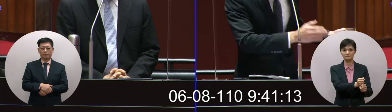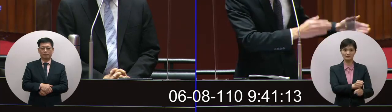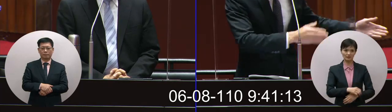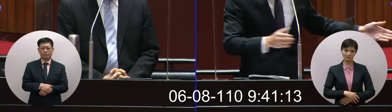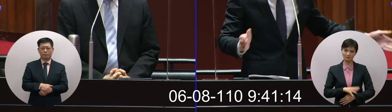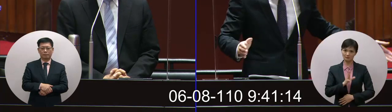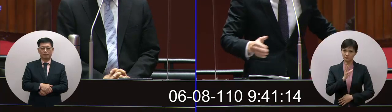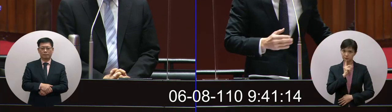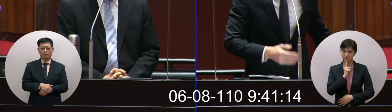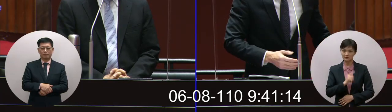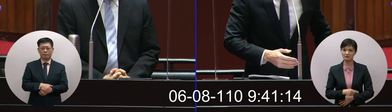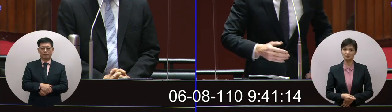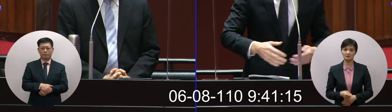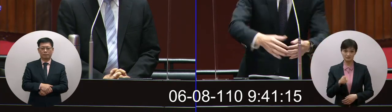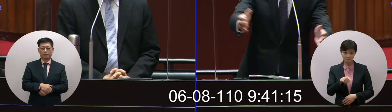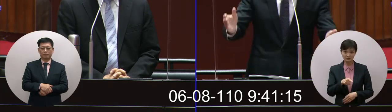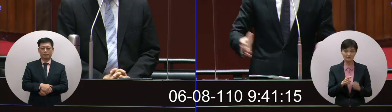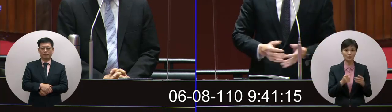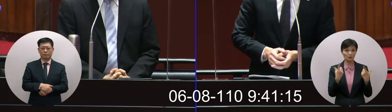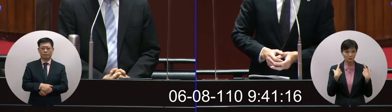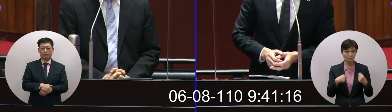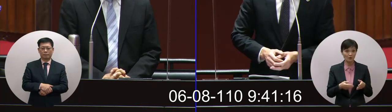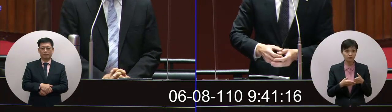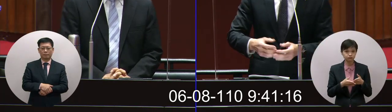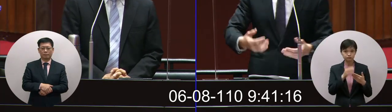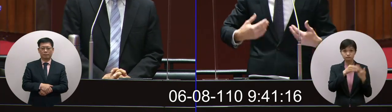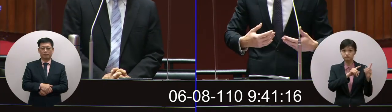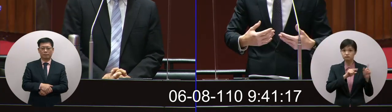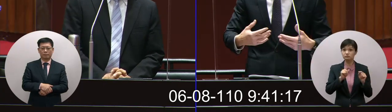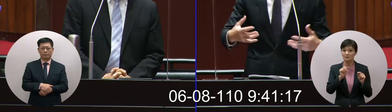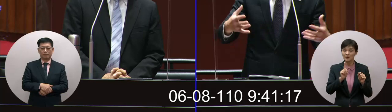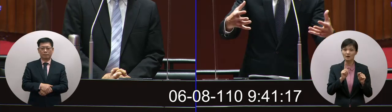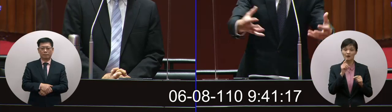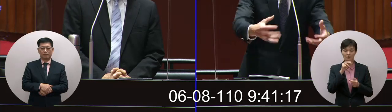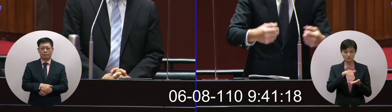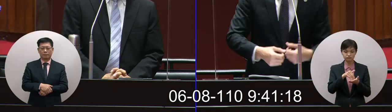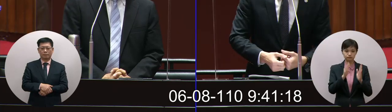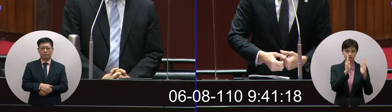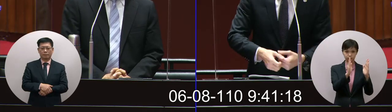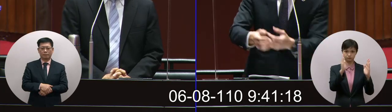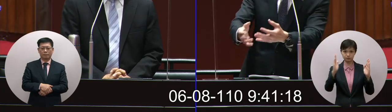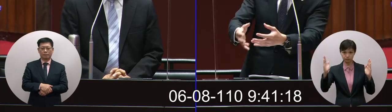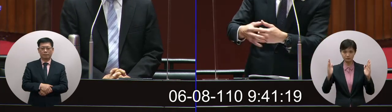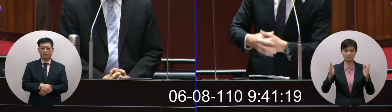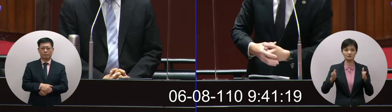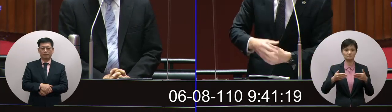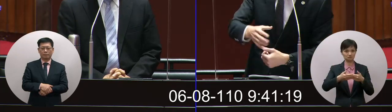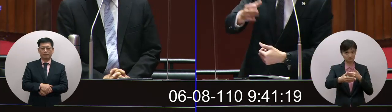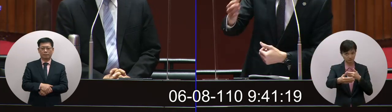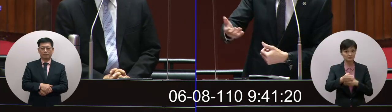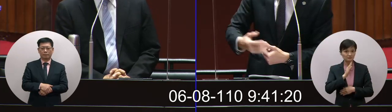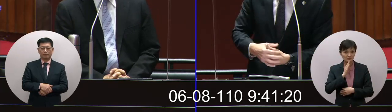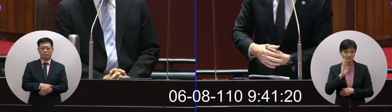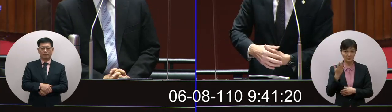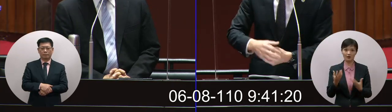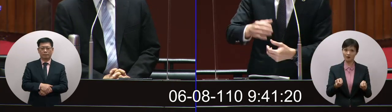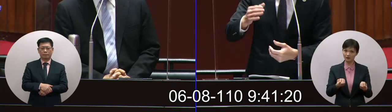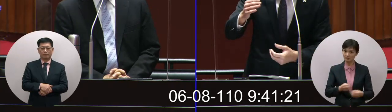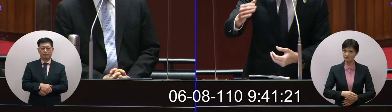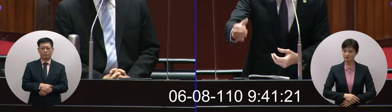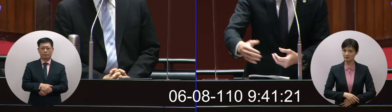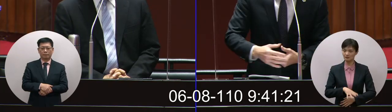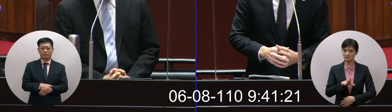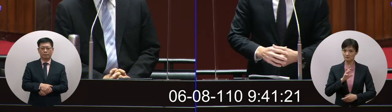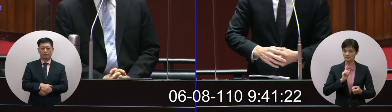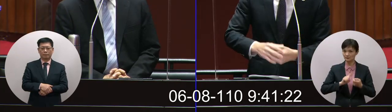用房啊，甲隔开安怎？伊都甲大家所有的万华人，好势好势万华人，啊，家己关做伙，啊，踮遐伫上班，袂当出去天地。所